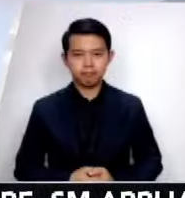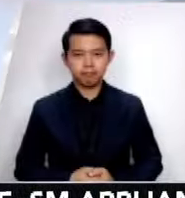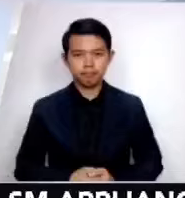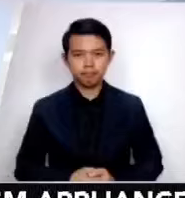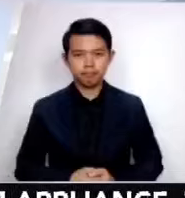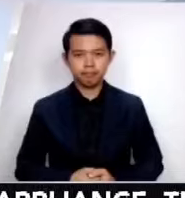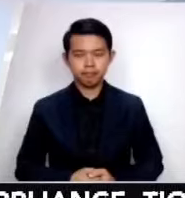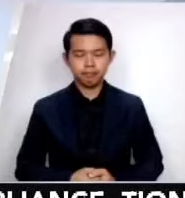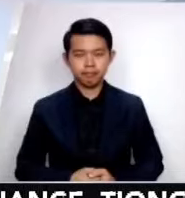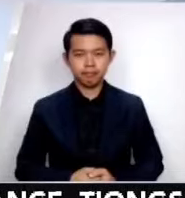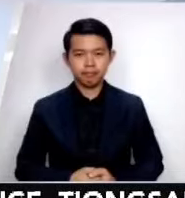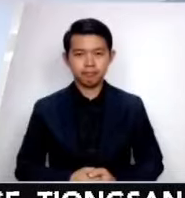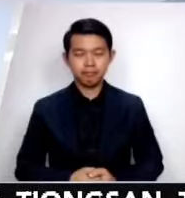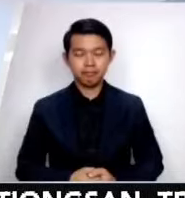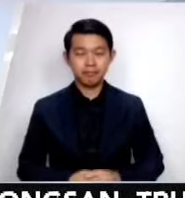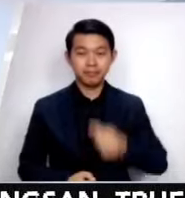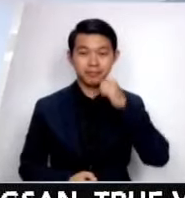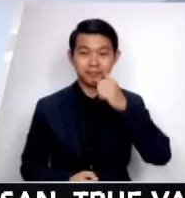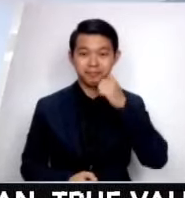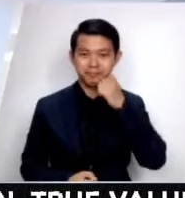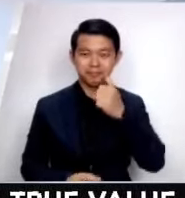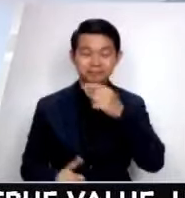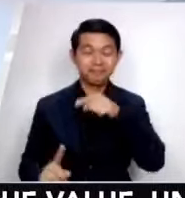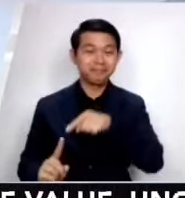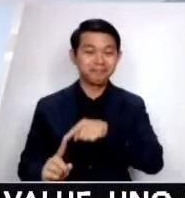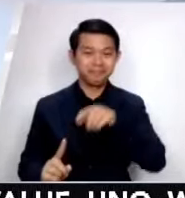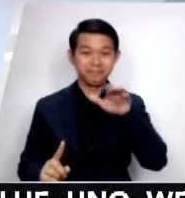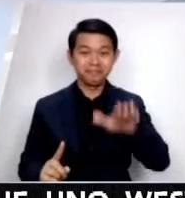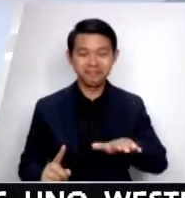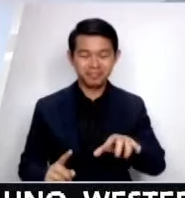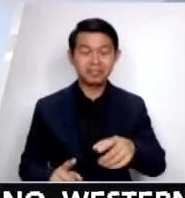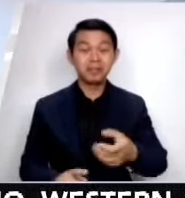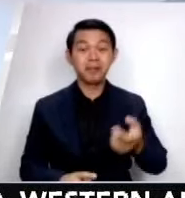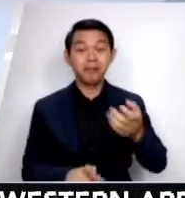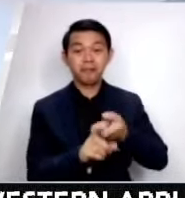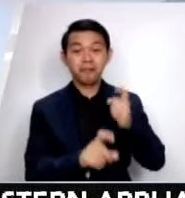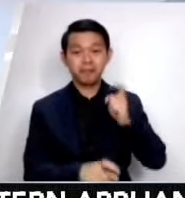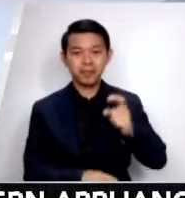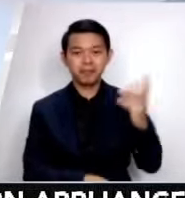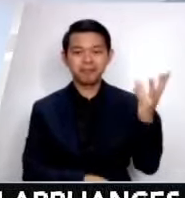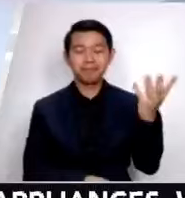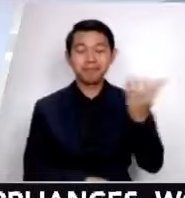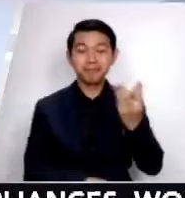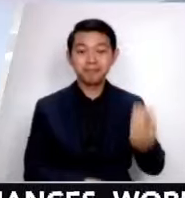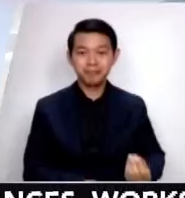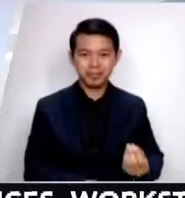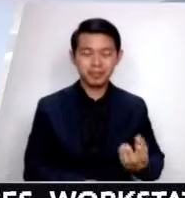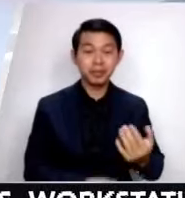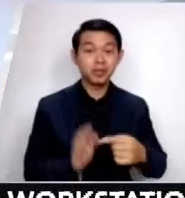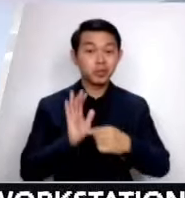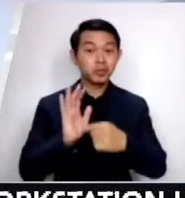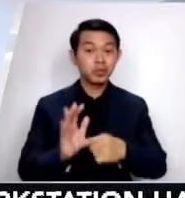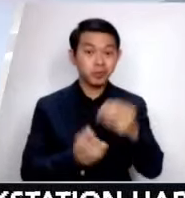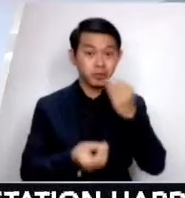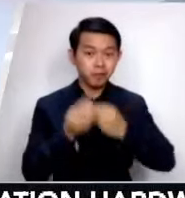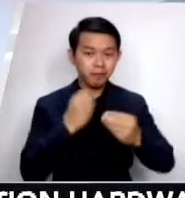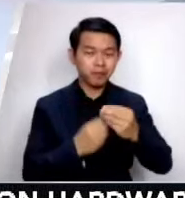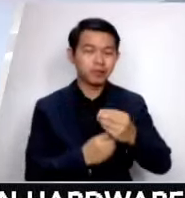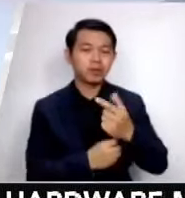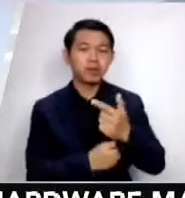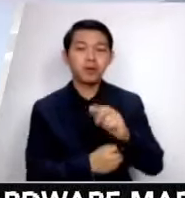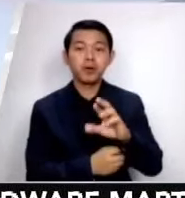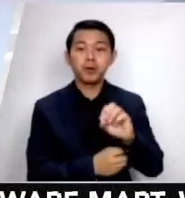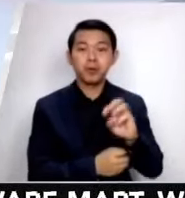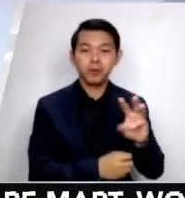ang baby girl mula sa Batangas, talagang representasyon ng Go, Grow at Glow Food. Go sa favorite